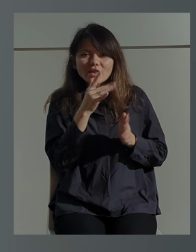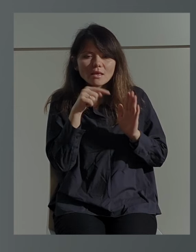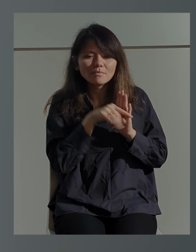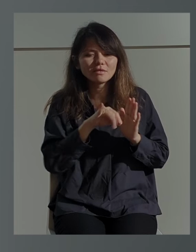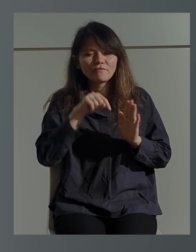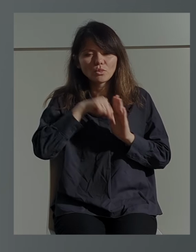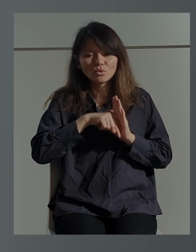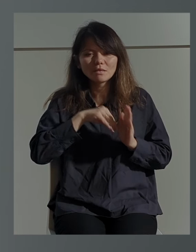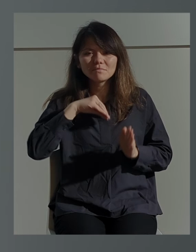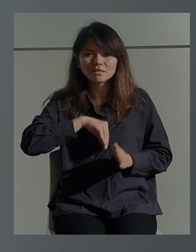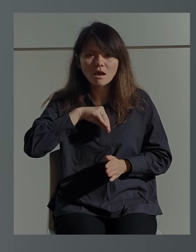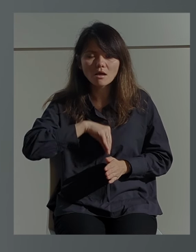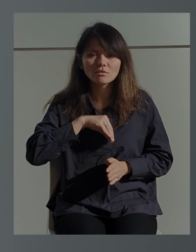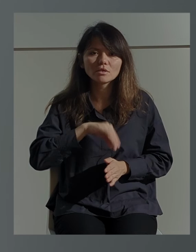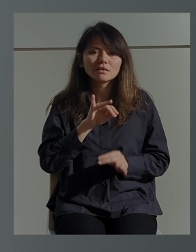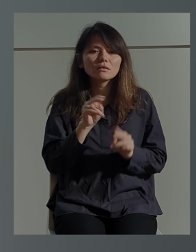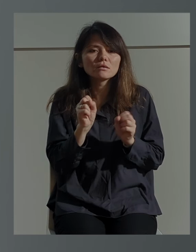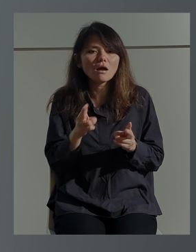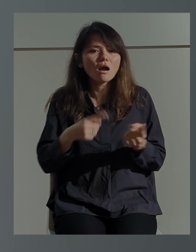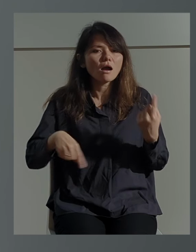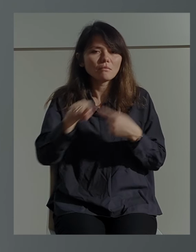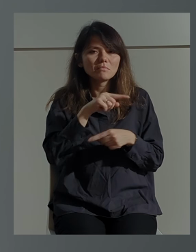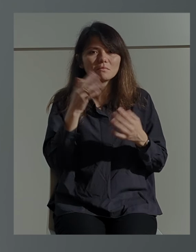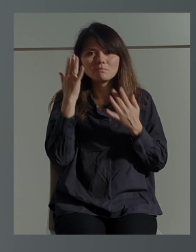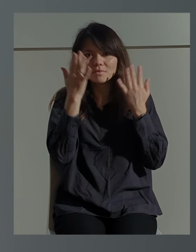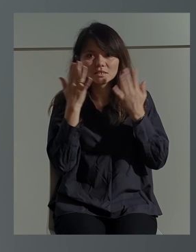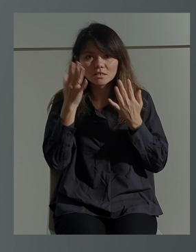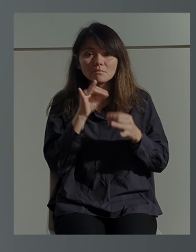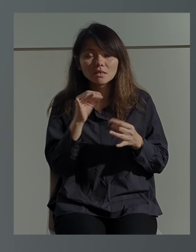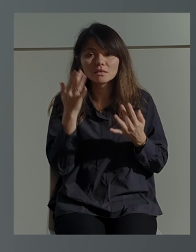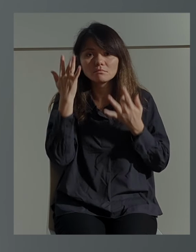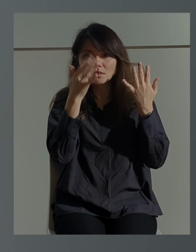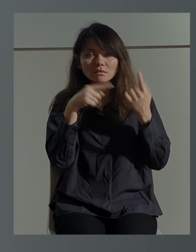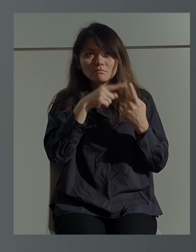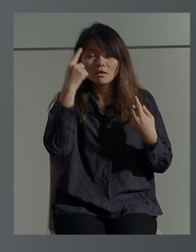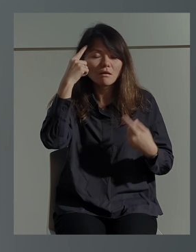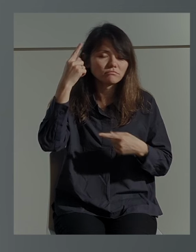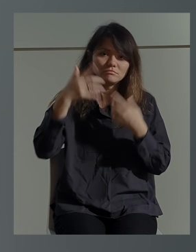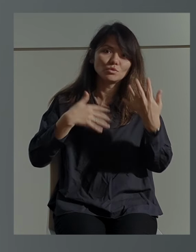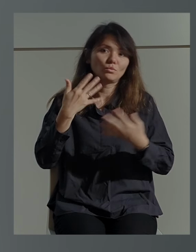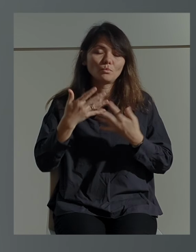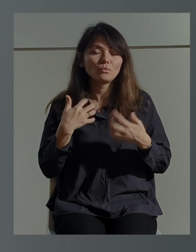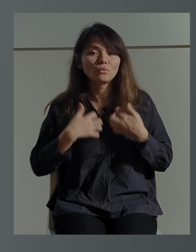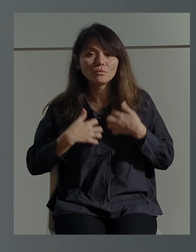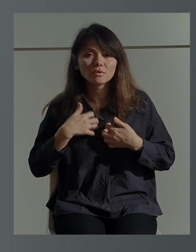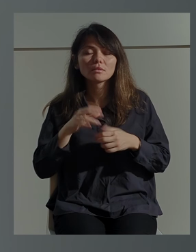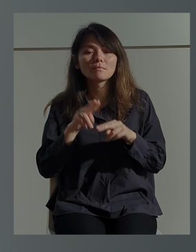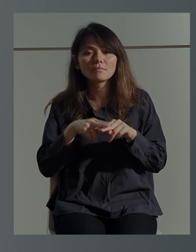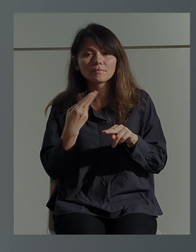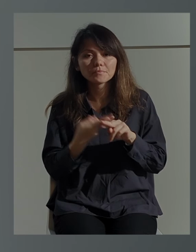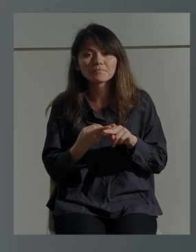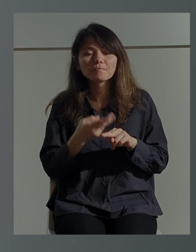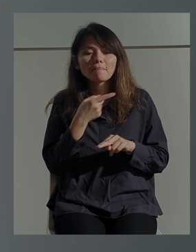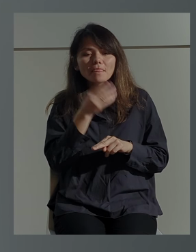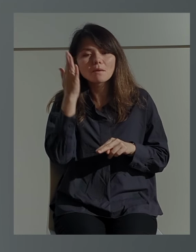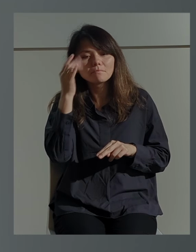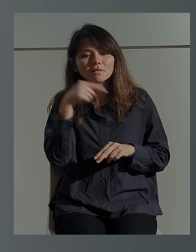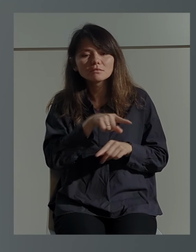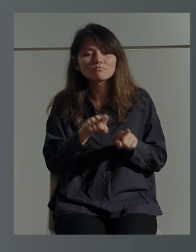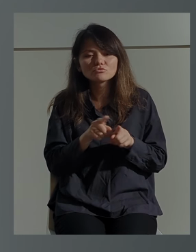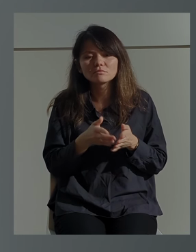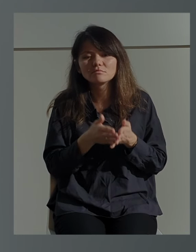психологии то как мы действительно мыслим а мыслим мы достаточно сумбурно Вот и в этом смысле было их расширение